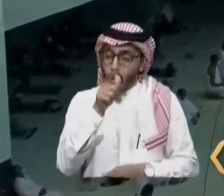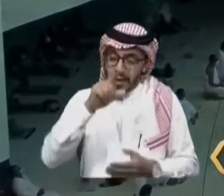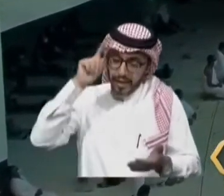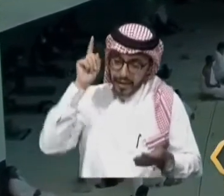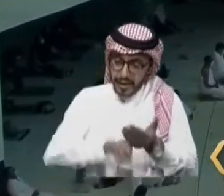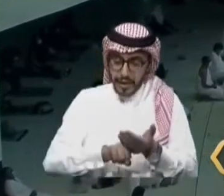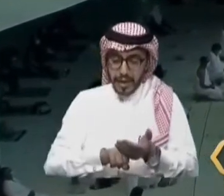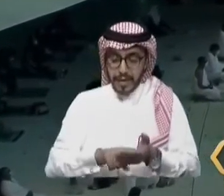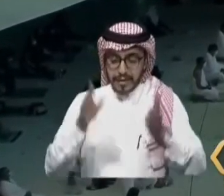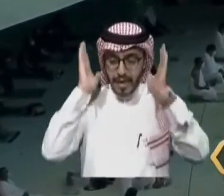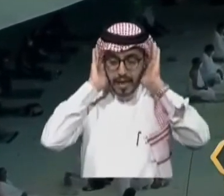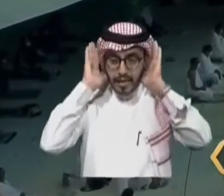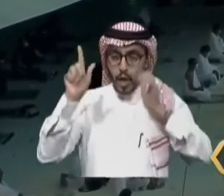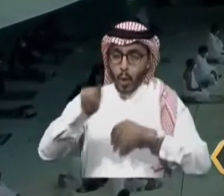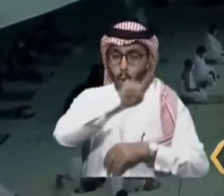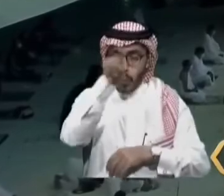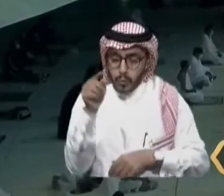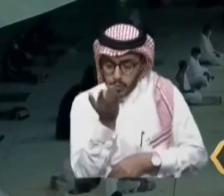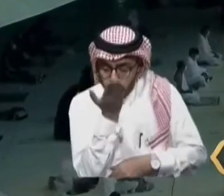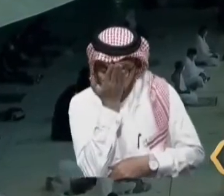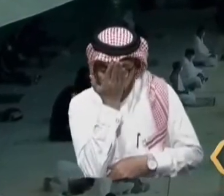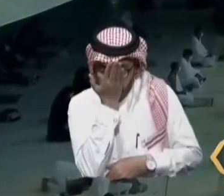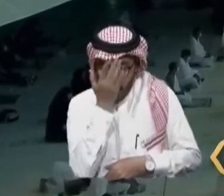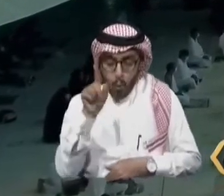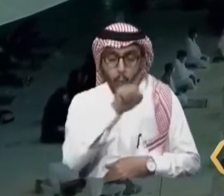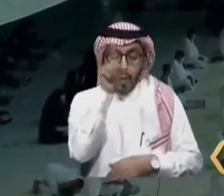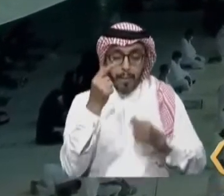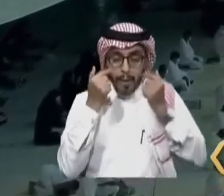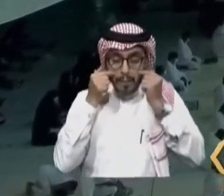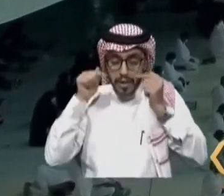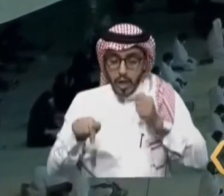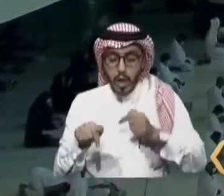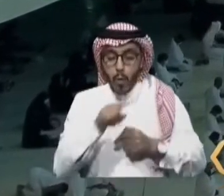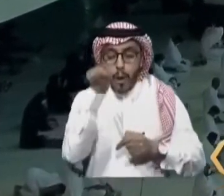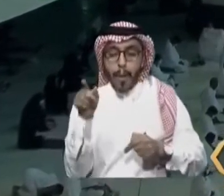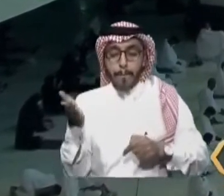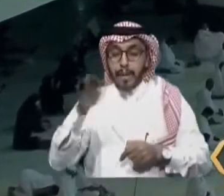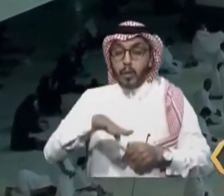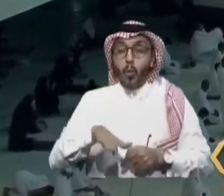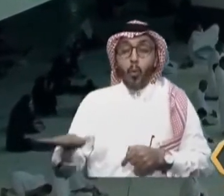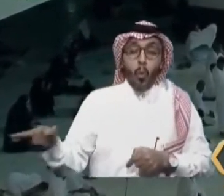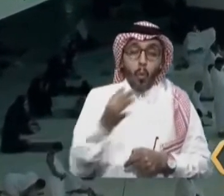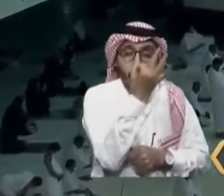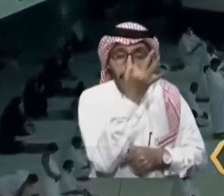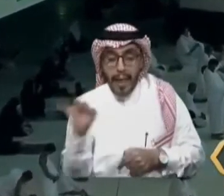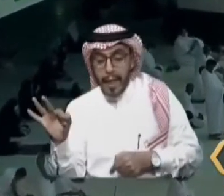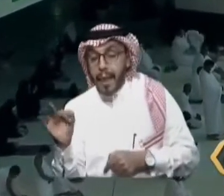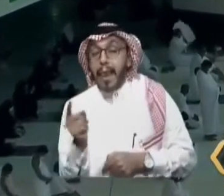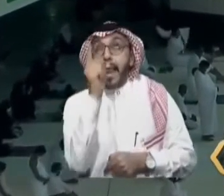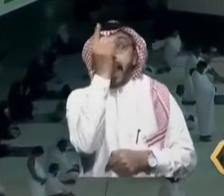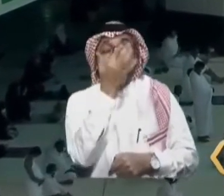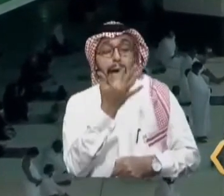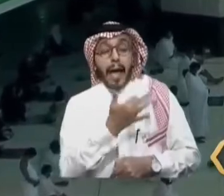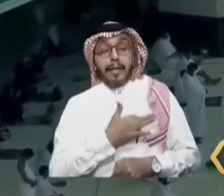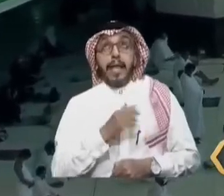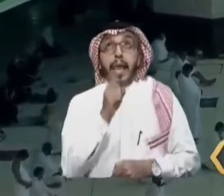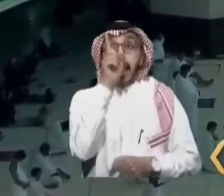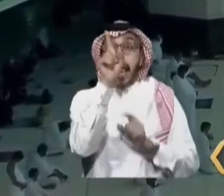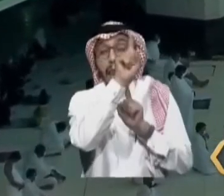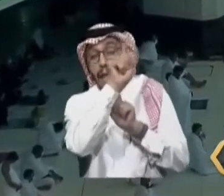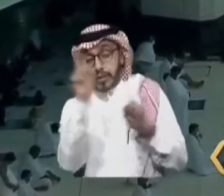صلاتي ونسكي ومحياي ومماتي لله رب العالمين لا شريك له،